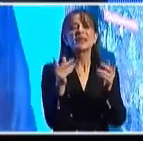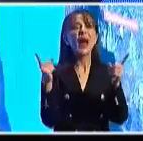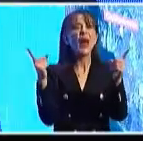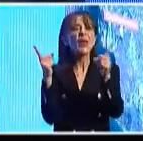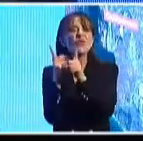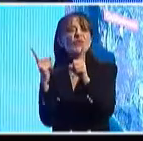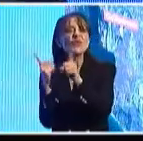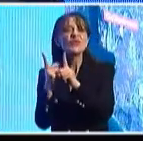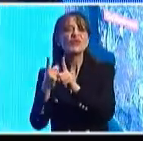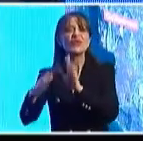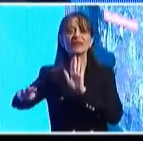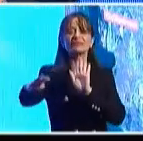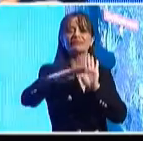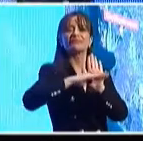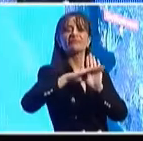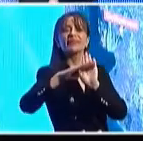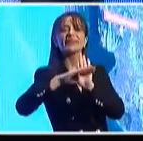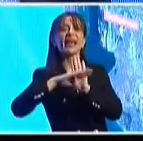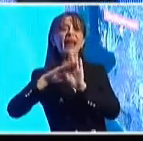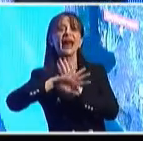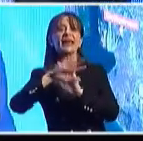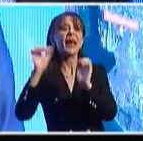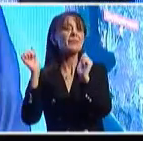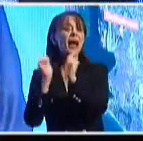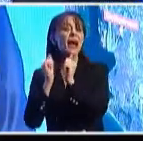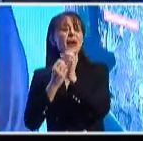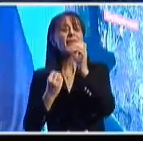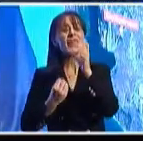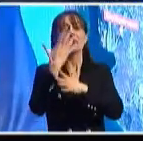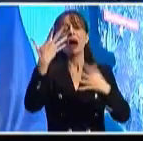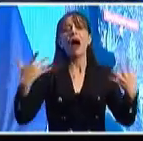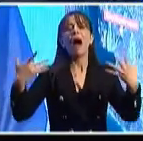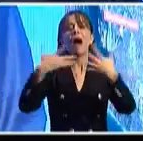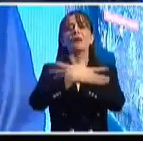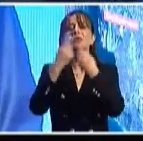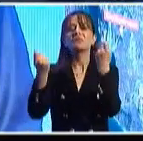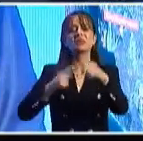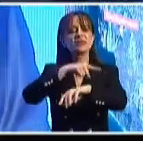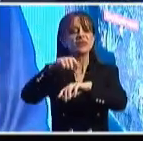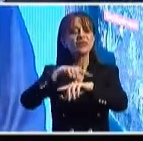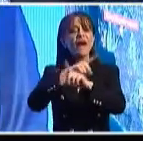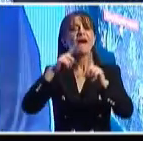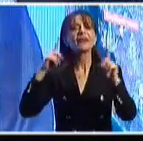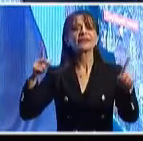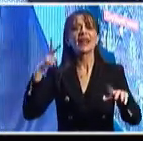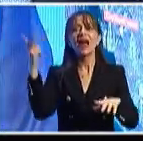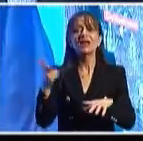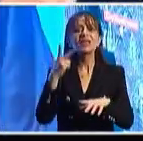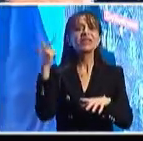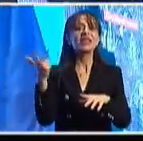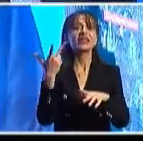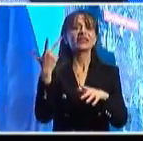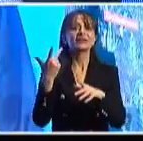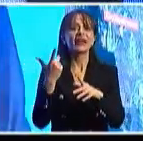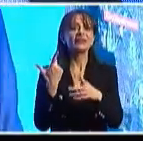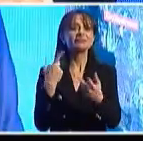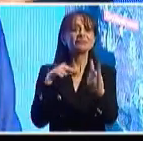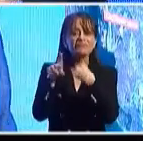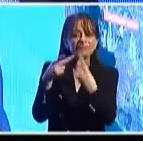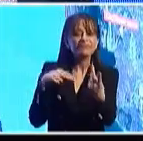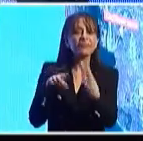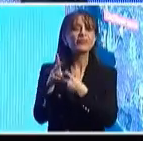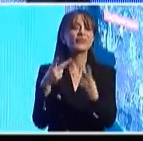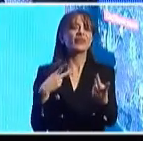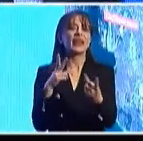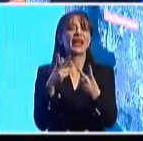birlikte özellikle akşam ve sabah saatlerinde iş saatlerinde verilecek hızlı ve sık seferlerle